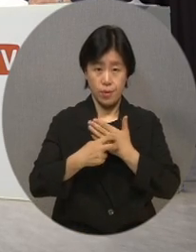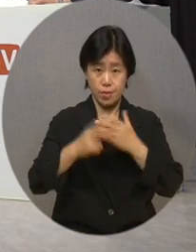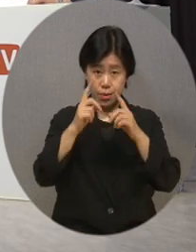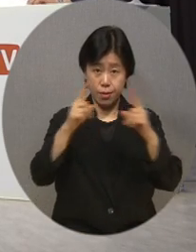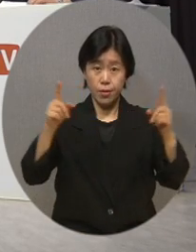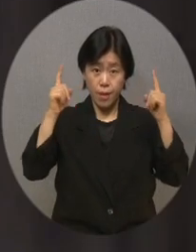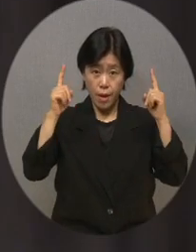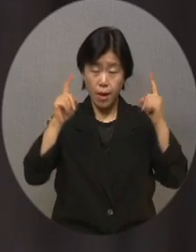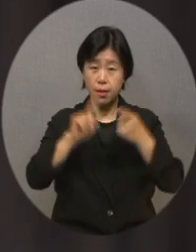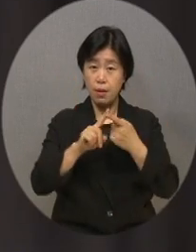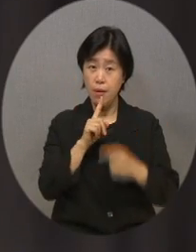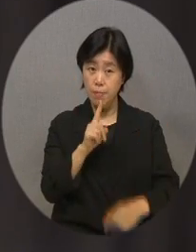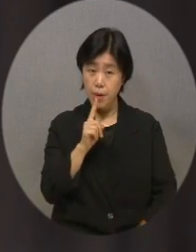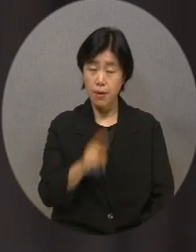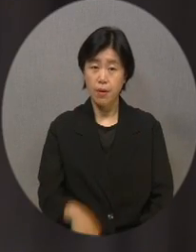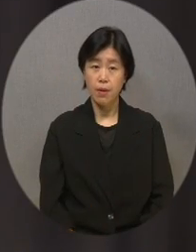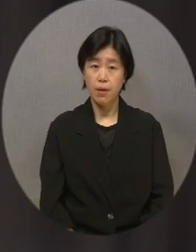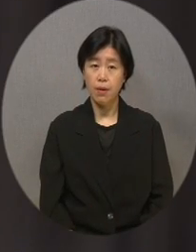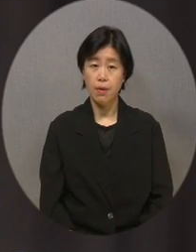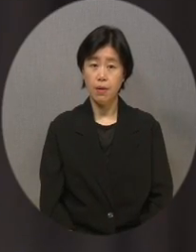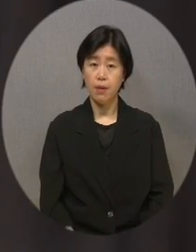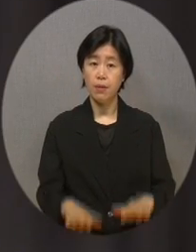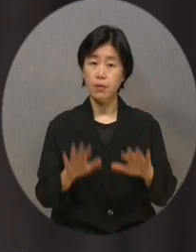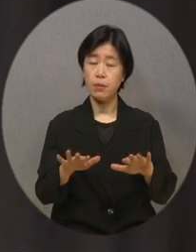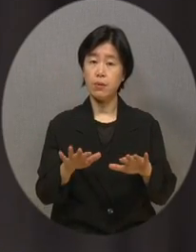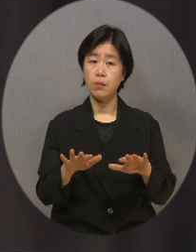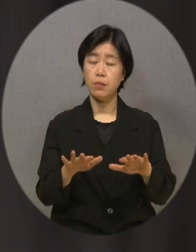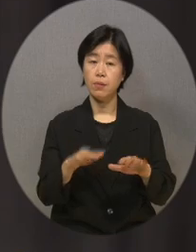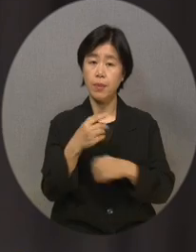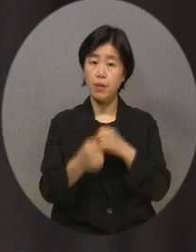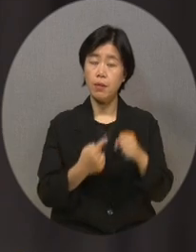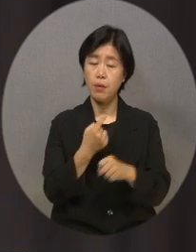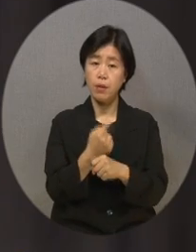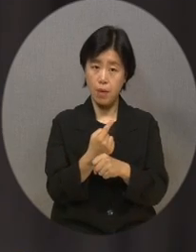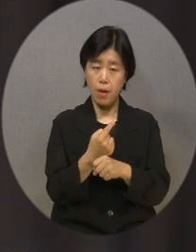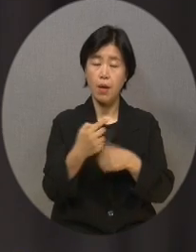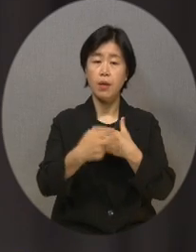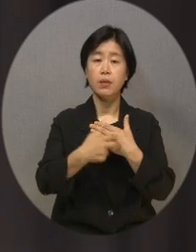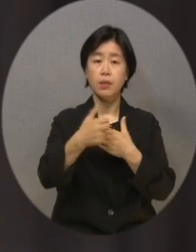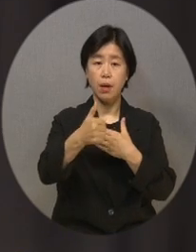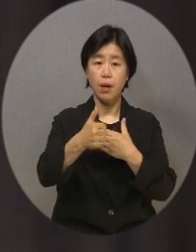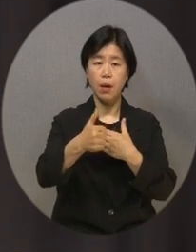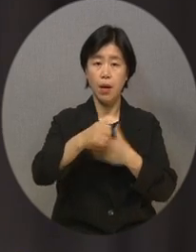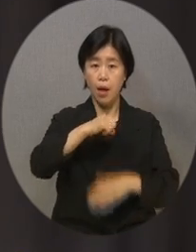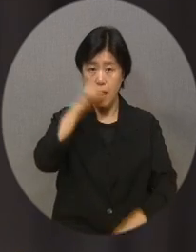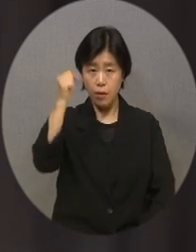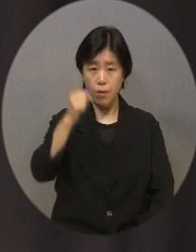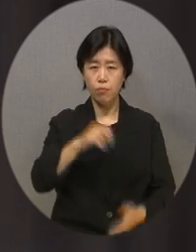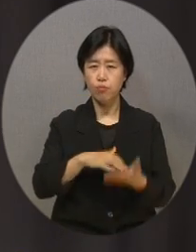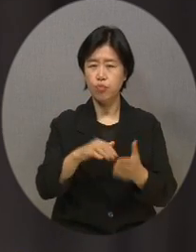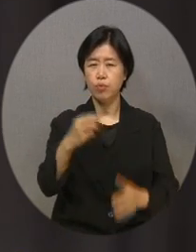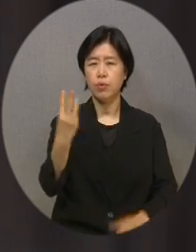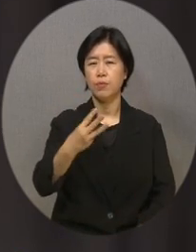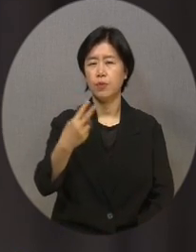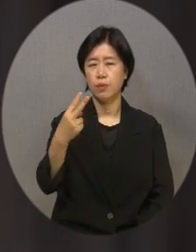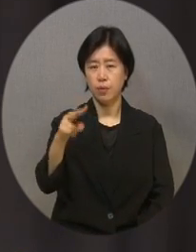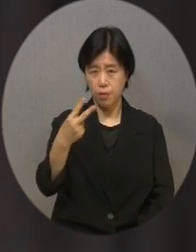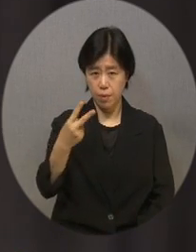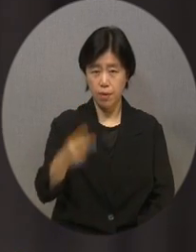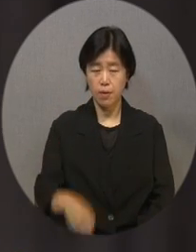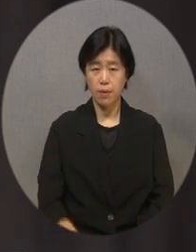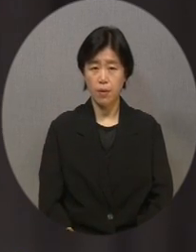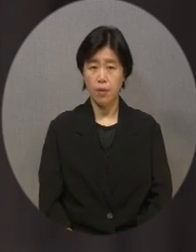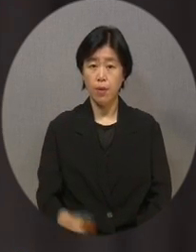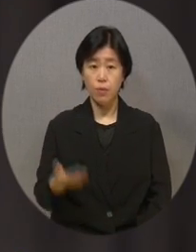하신다고 하시는데 네. 지금 의사가 한 3,200명 나오거든요. 1년에. 네, 뭐 근데 그분들이 네. 실제로 지역이나 필수의료로